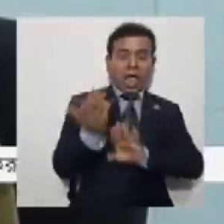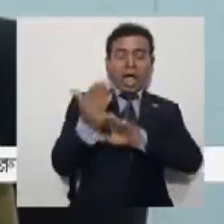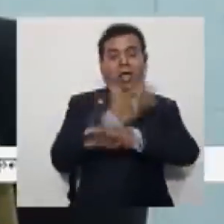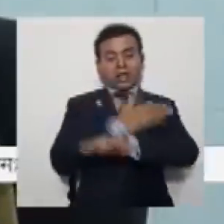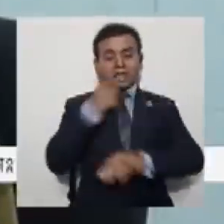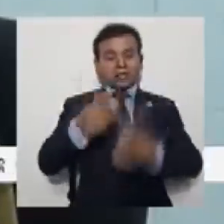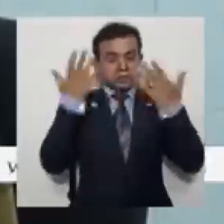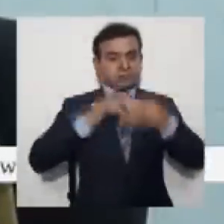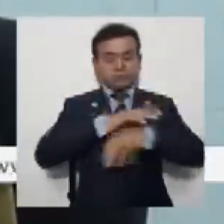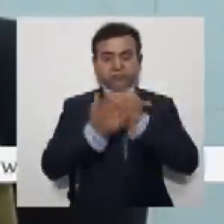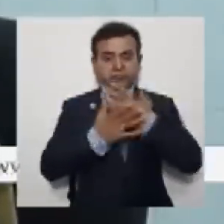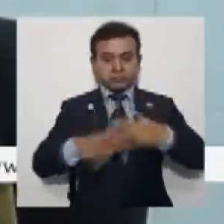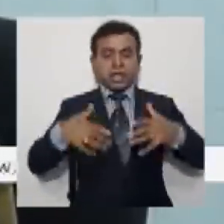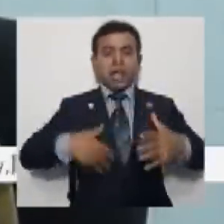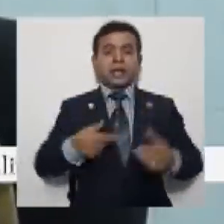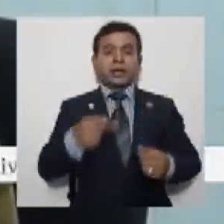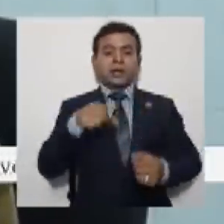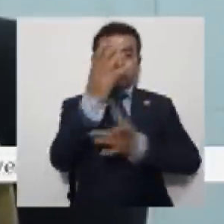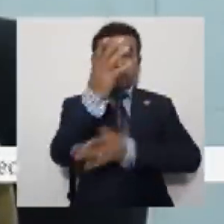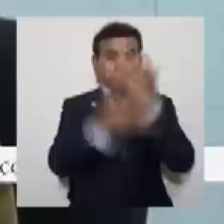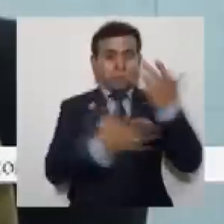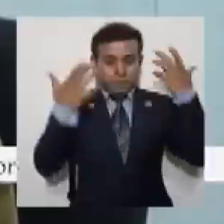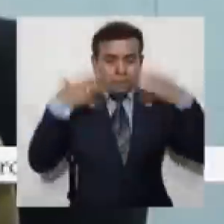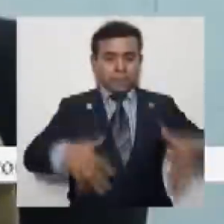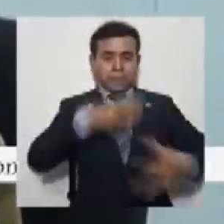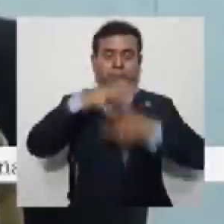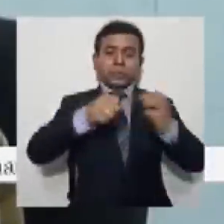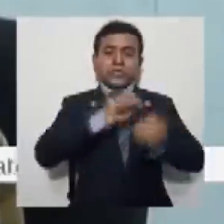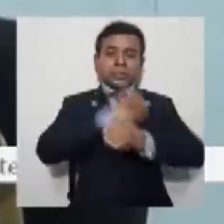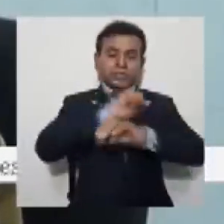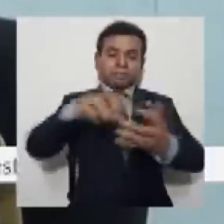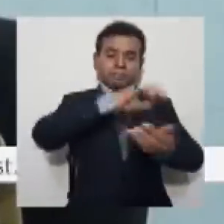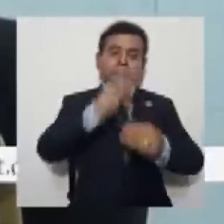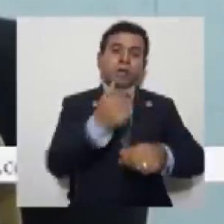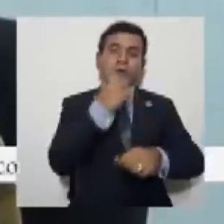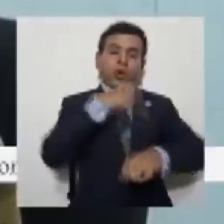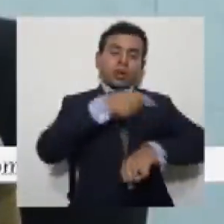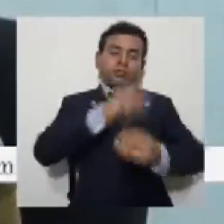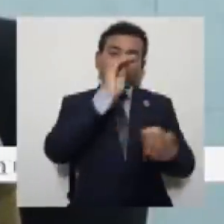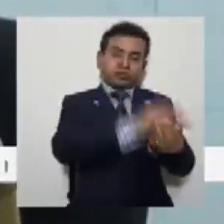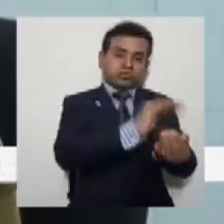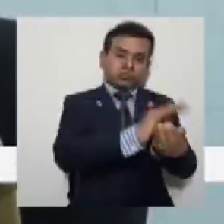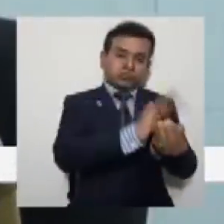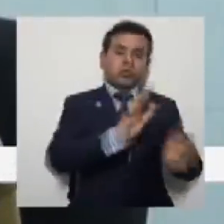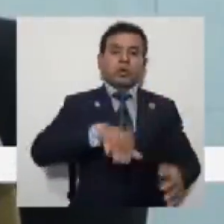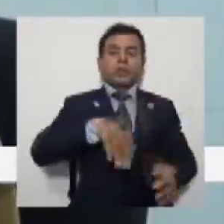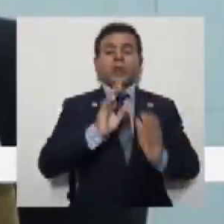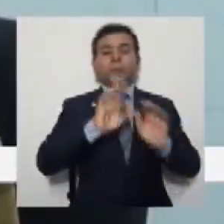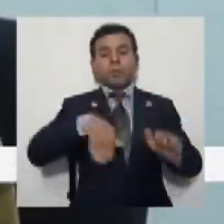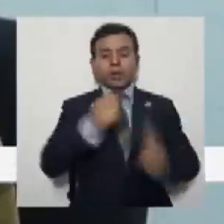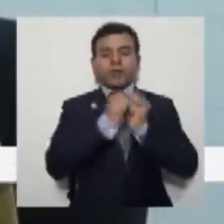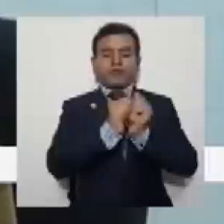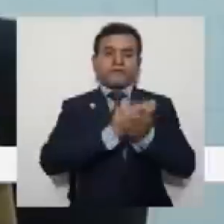সাবান পানি দিয়ে আধ ঘন্টা ভিজিয়ে রেখে ধুয়ে ফেলুন। এবং সামান্য জ্বর কাশি হাঁচি সর্দি গলা ব্যথা এসব